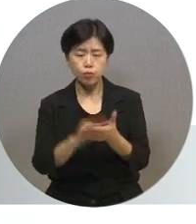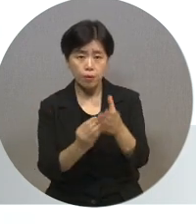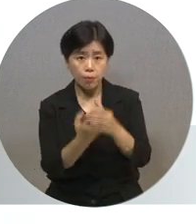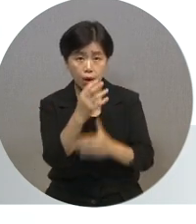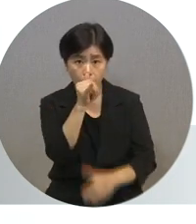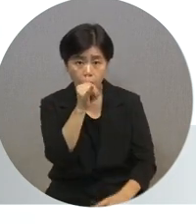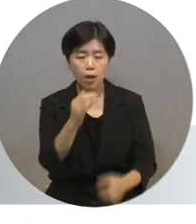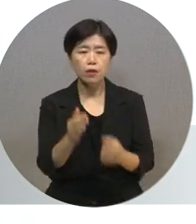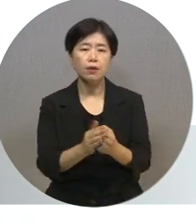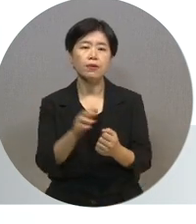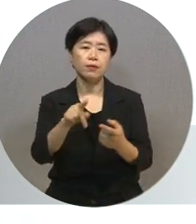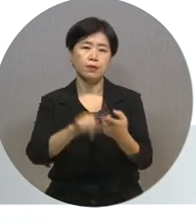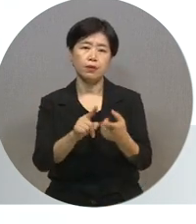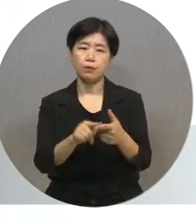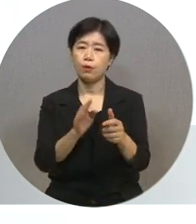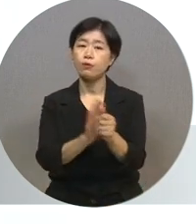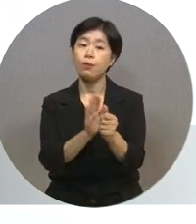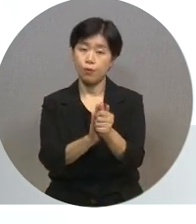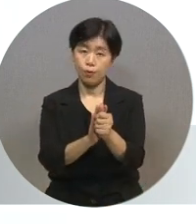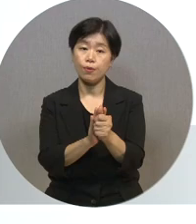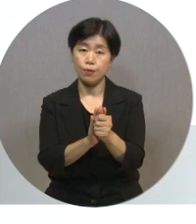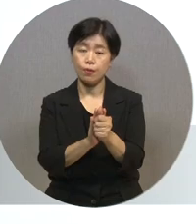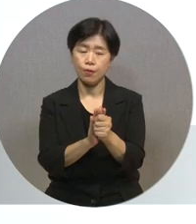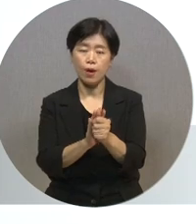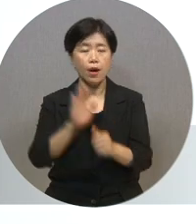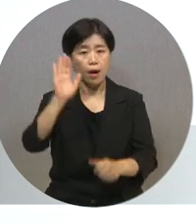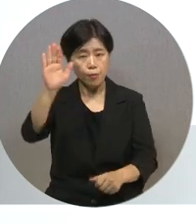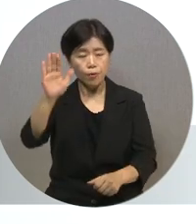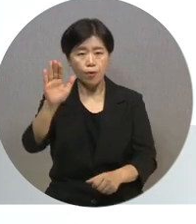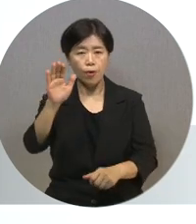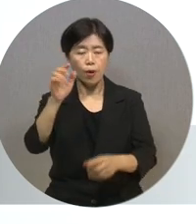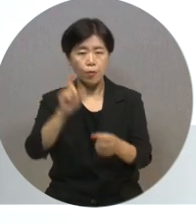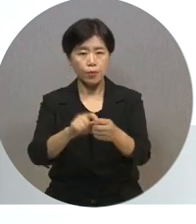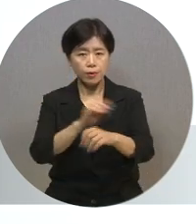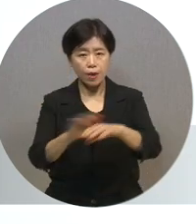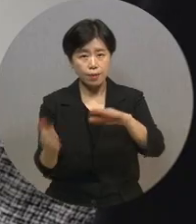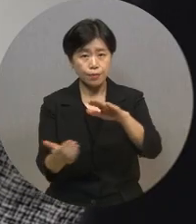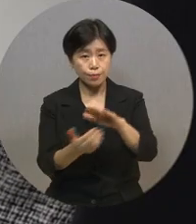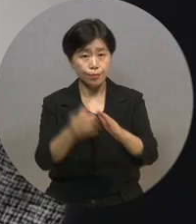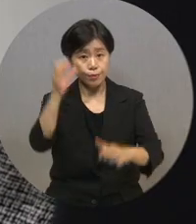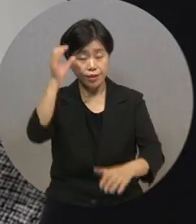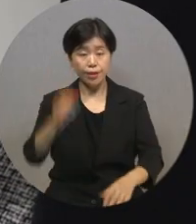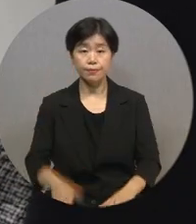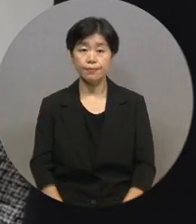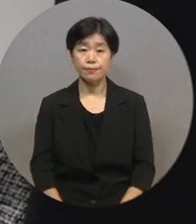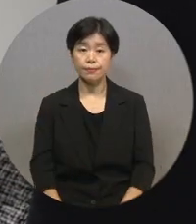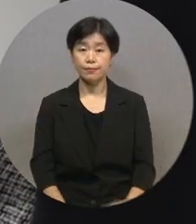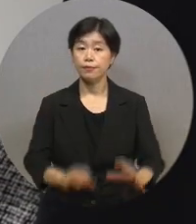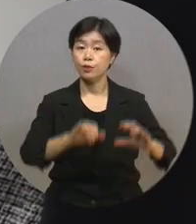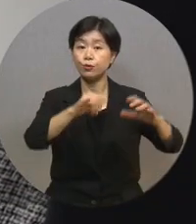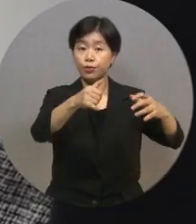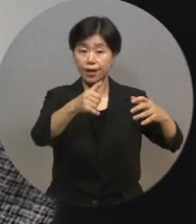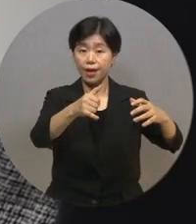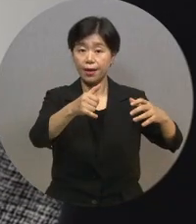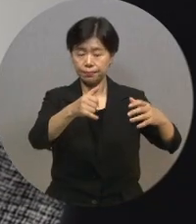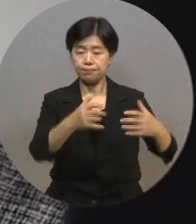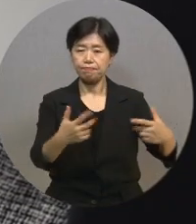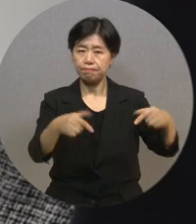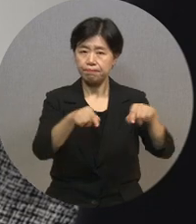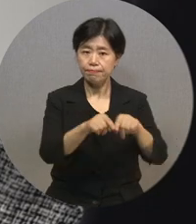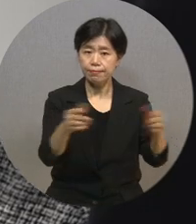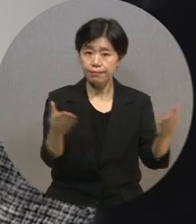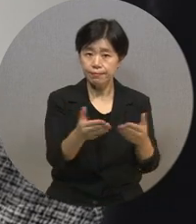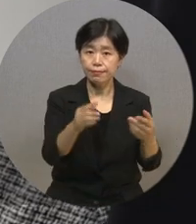법안들이 좀 지속히 수립될 수 있도록 기대를 하고 있습니다. 국제협력 전반의 업무를